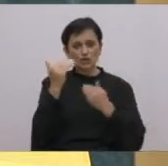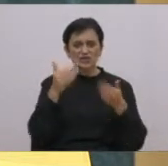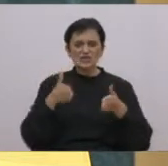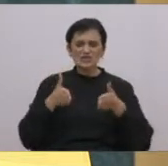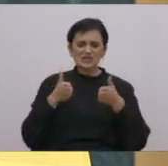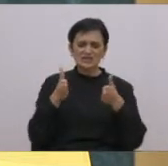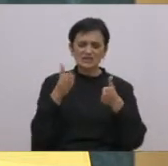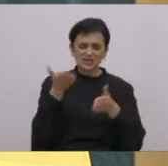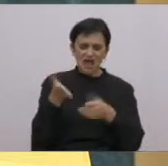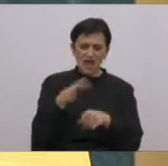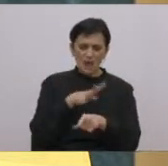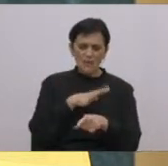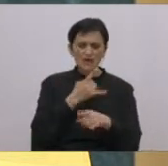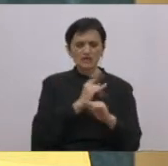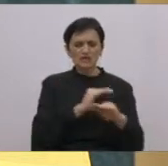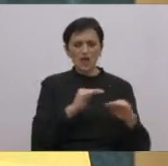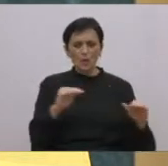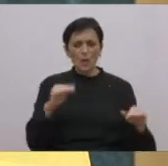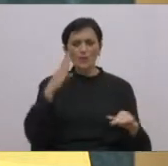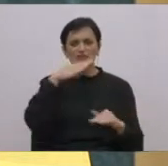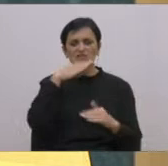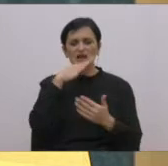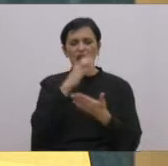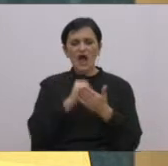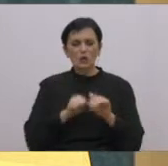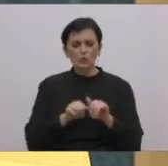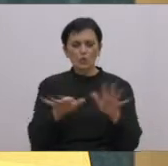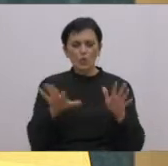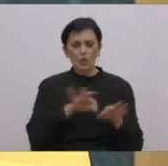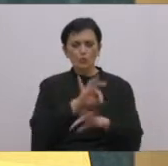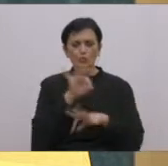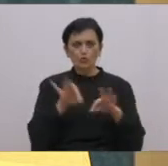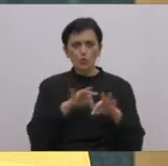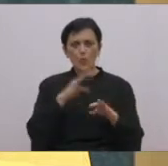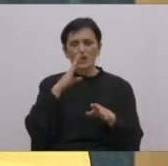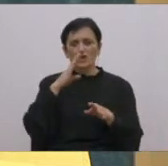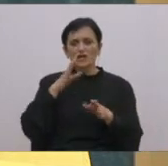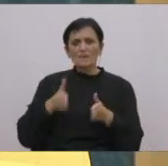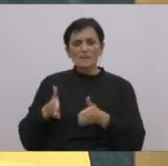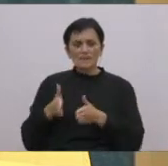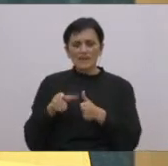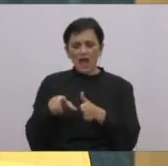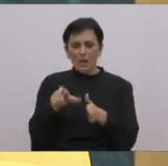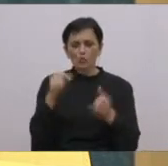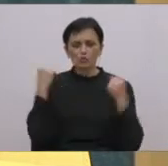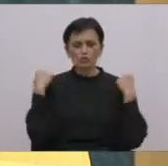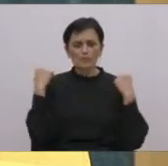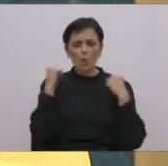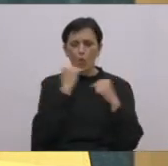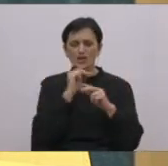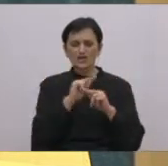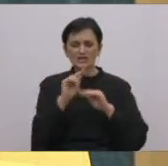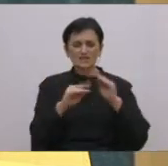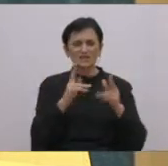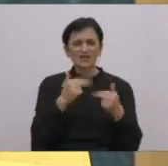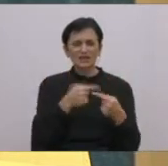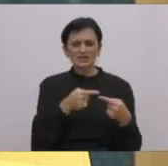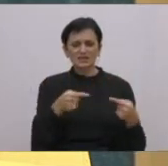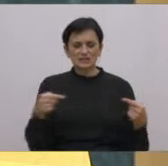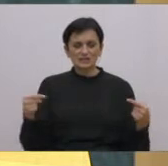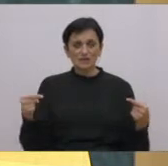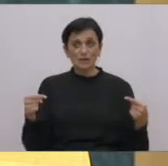გზების, საბავშვო ბაღების, წყალმომარაგების პროექტები, ნაპირსამაგრი, სპორტული ინფრასტრუქტურა და სხვა.